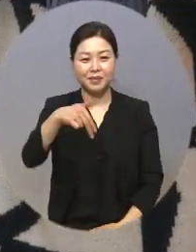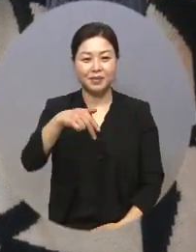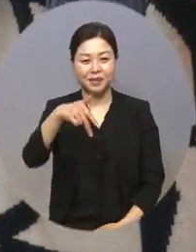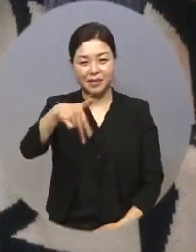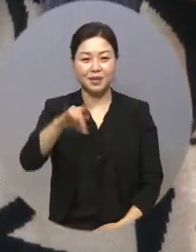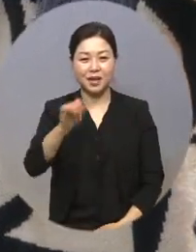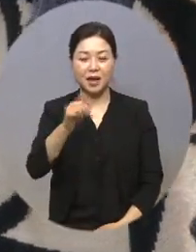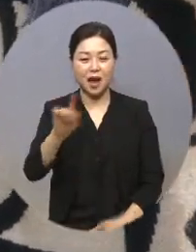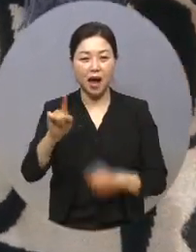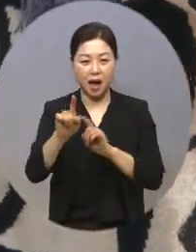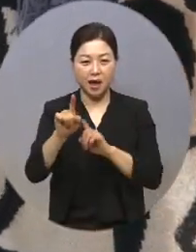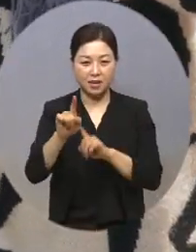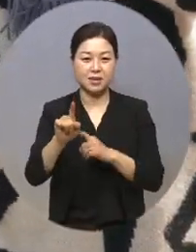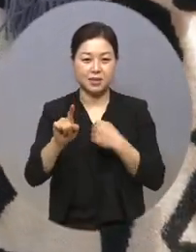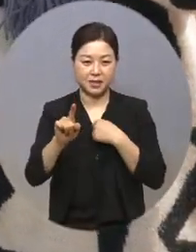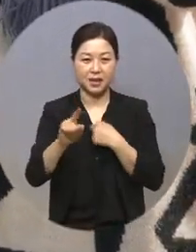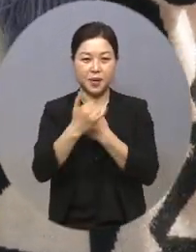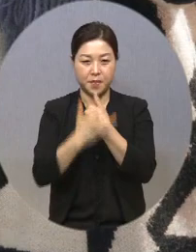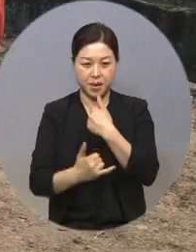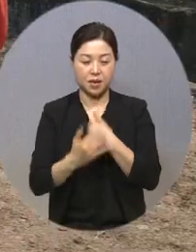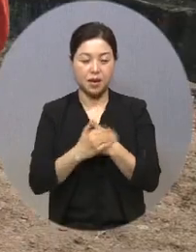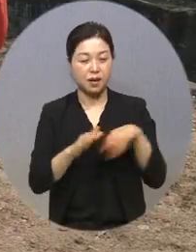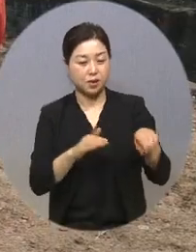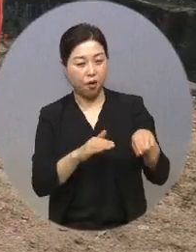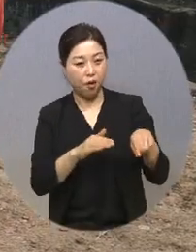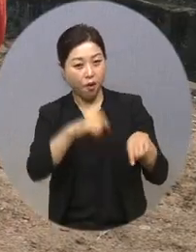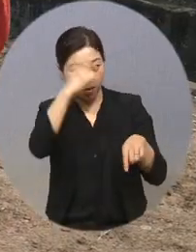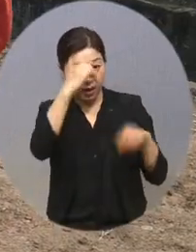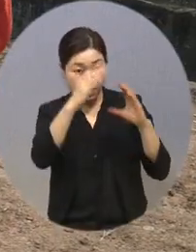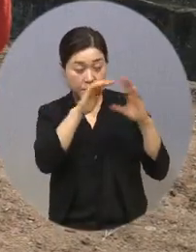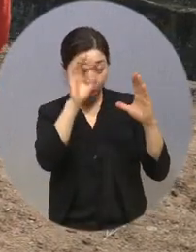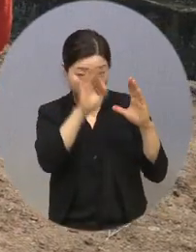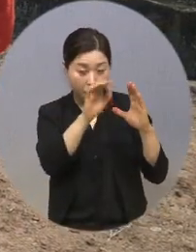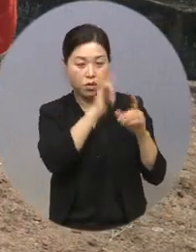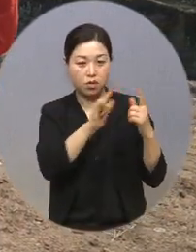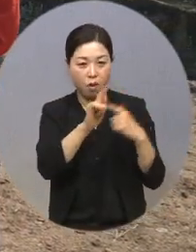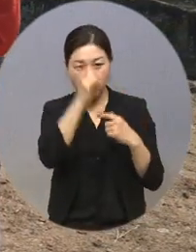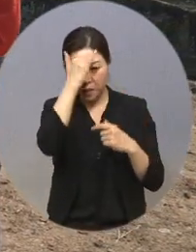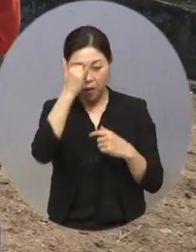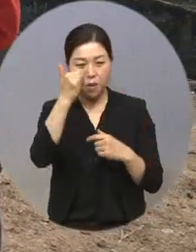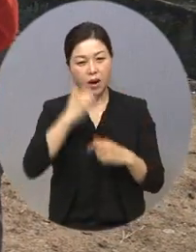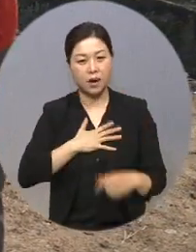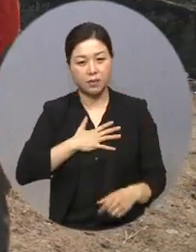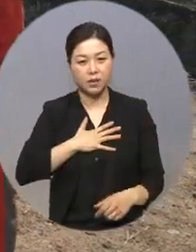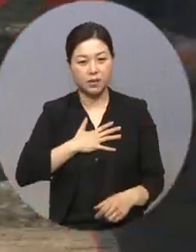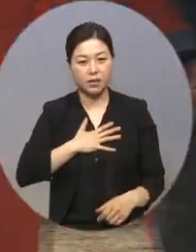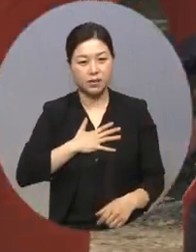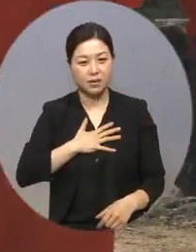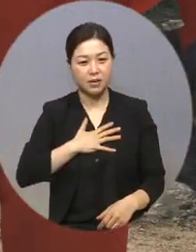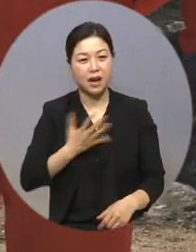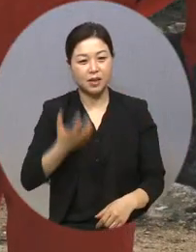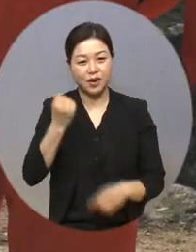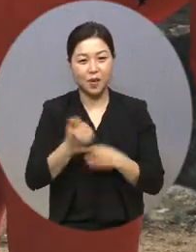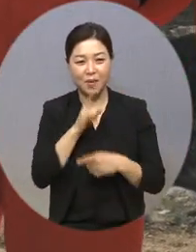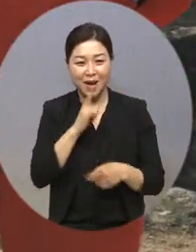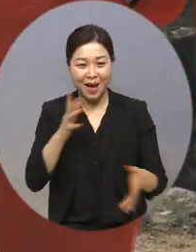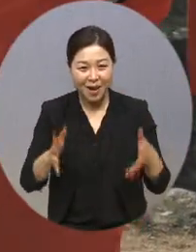나는 효자야. 오늘 이걸 보고서 더 효성을 뭐 많이 나타내시는 말씀은